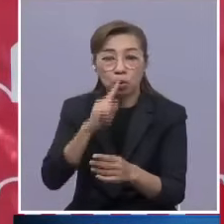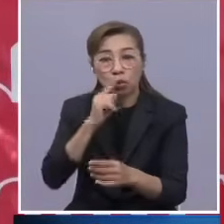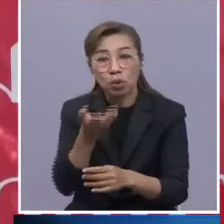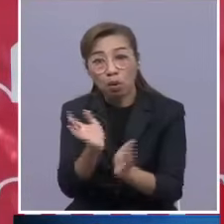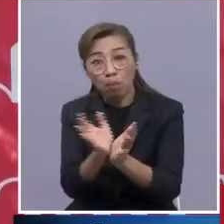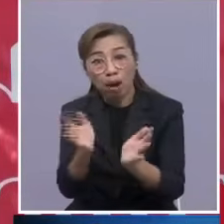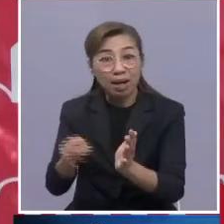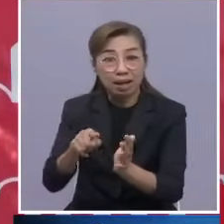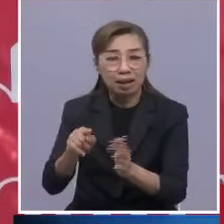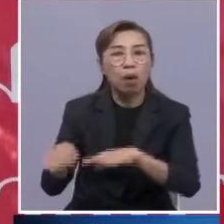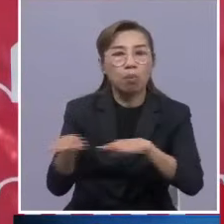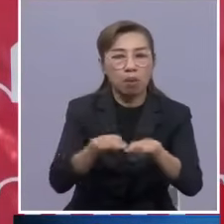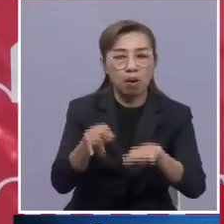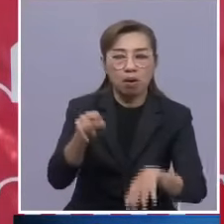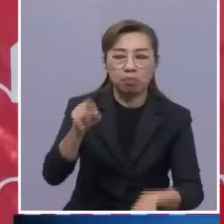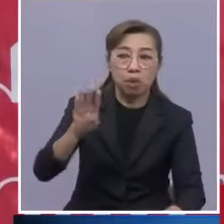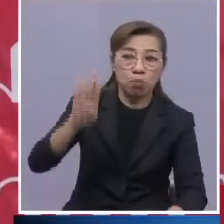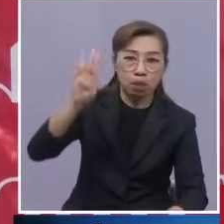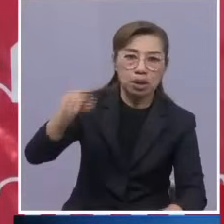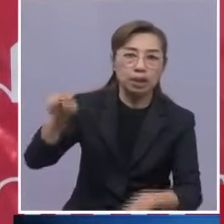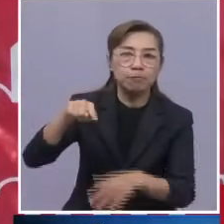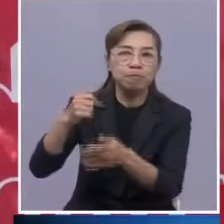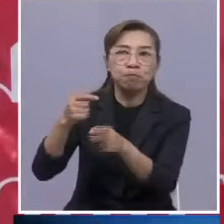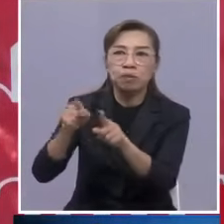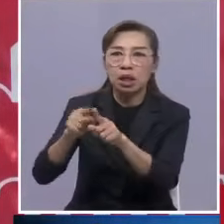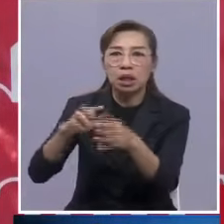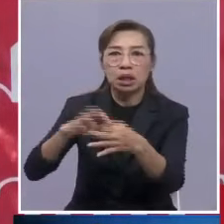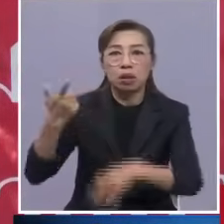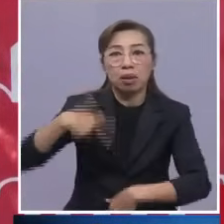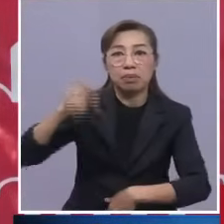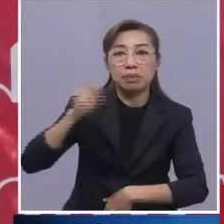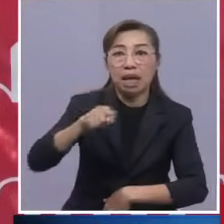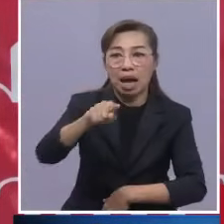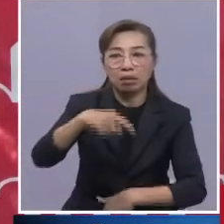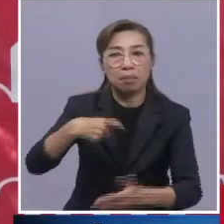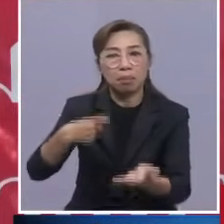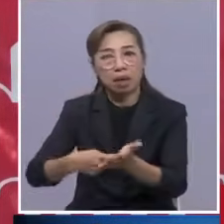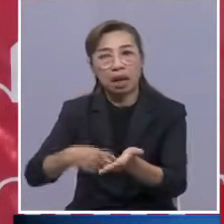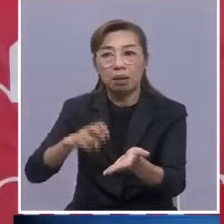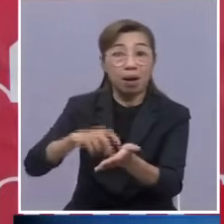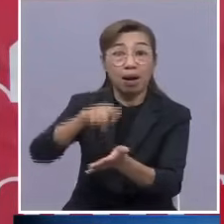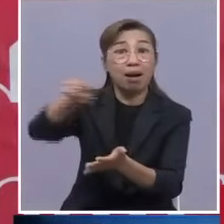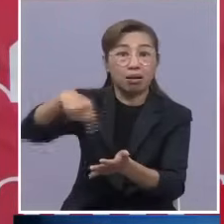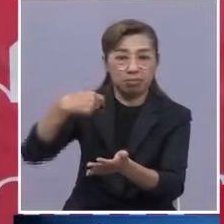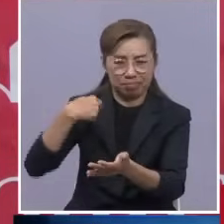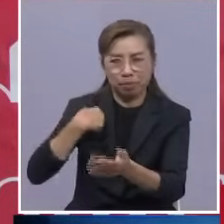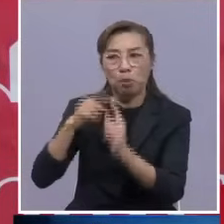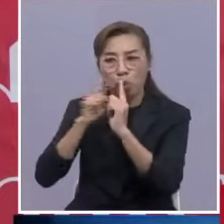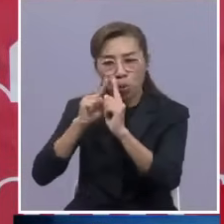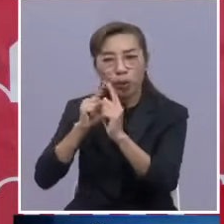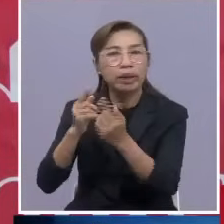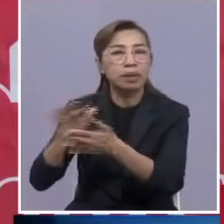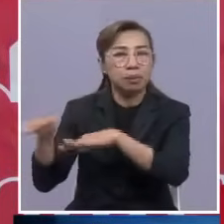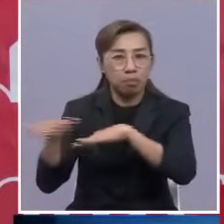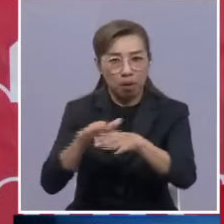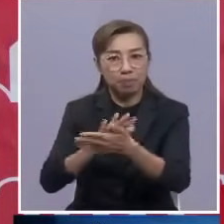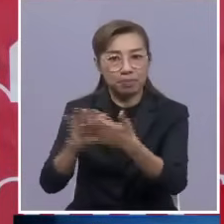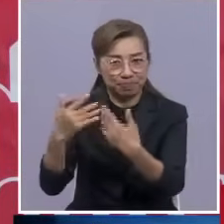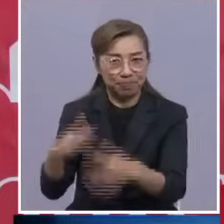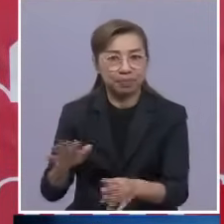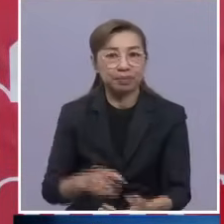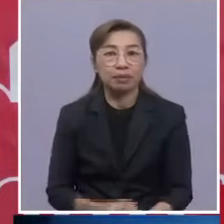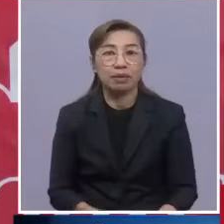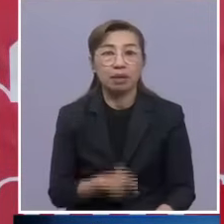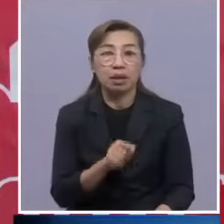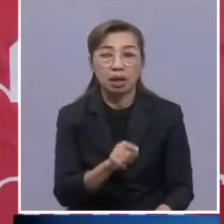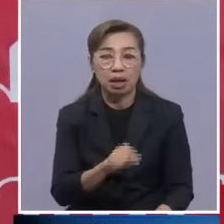ริษัทที่เขาทำประกันภายในศาลลุงก็เตรียมความพร้อมไว้แล้ว ขณะที่ครอบครัวของ